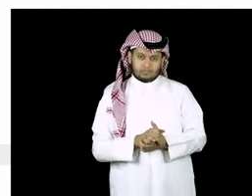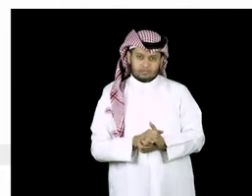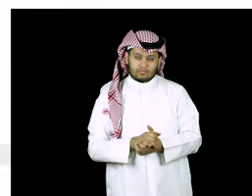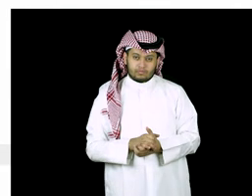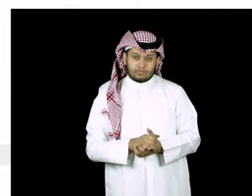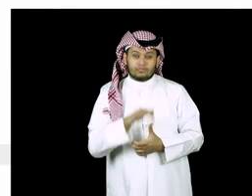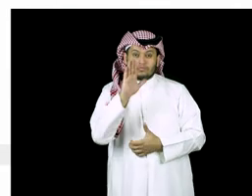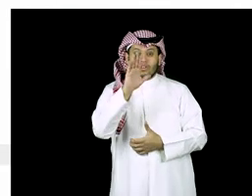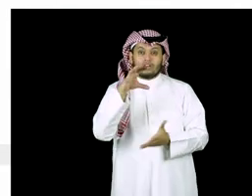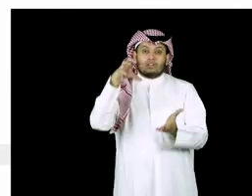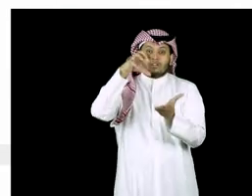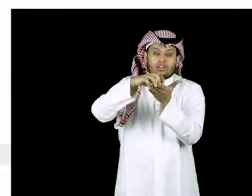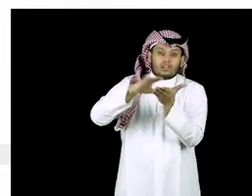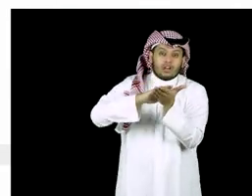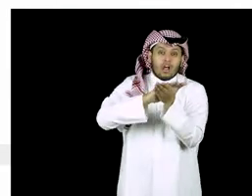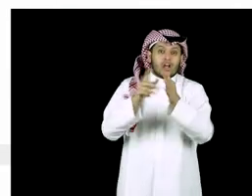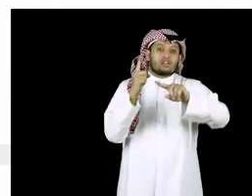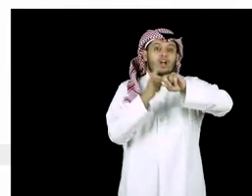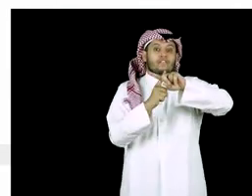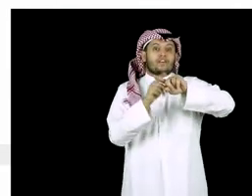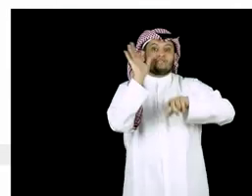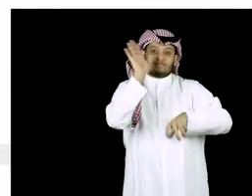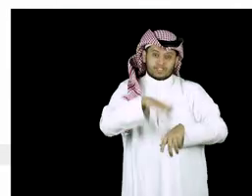دار الكفر وتنقسم إلى